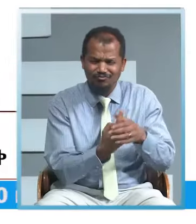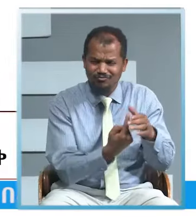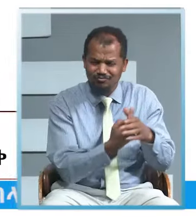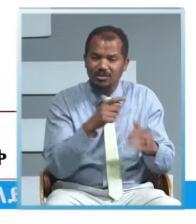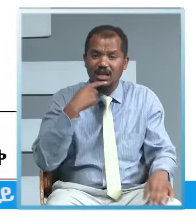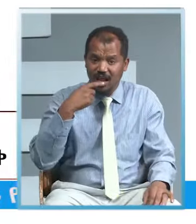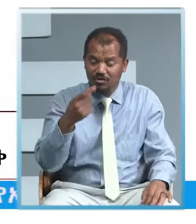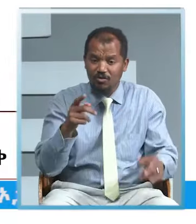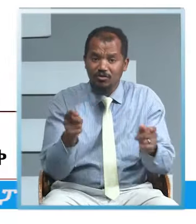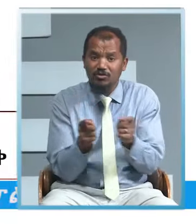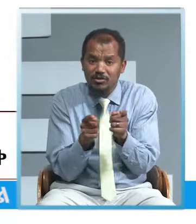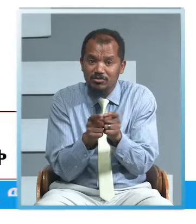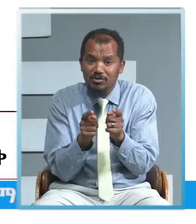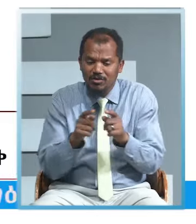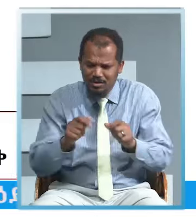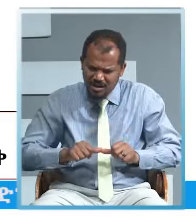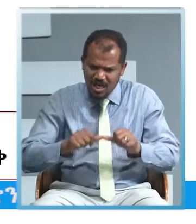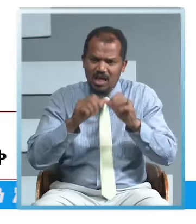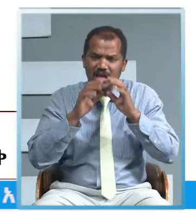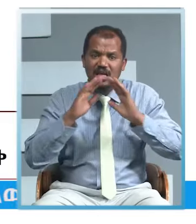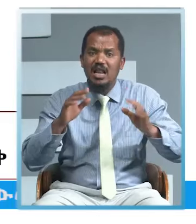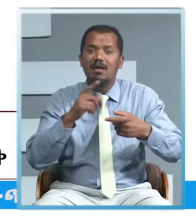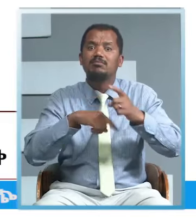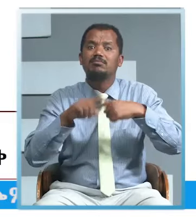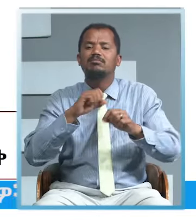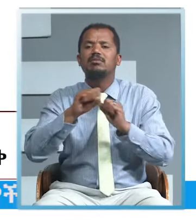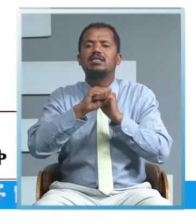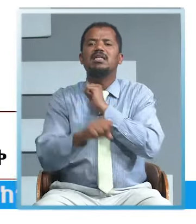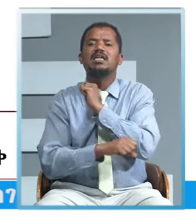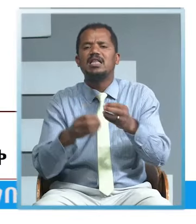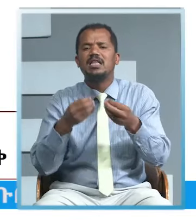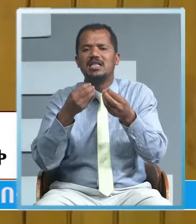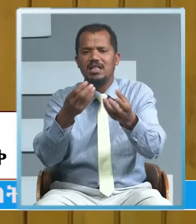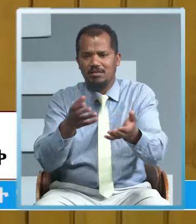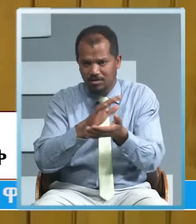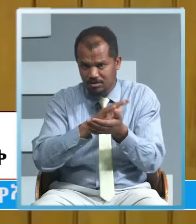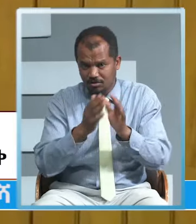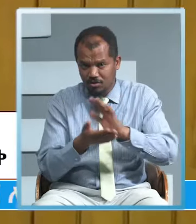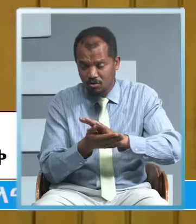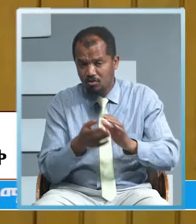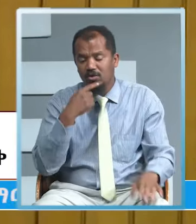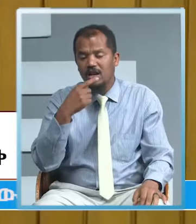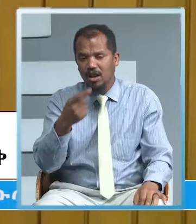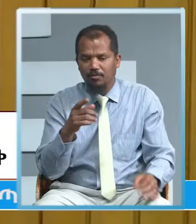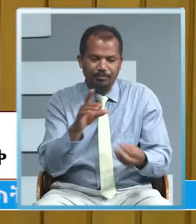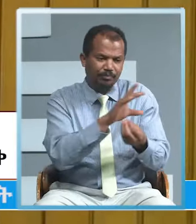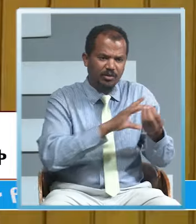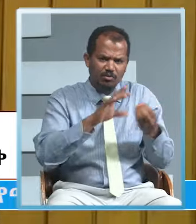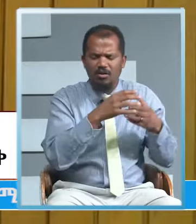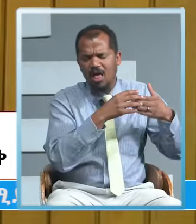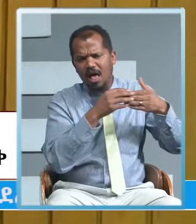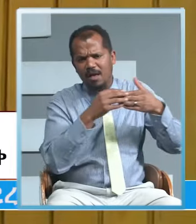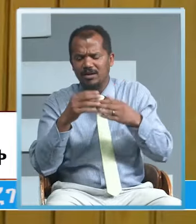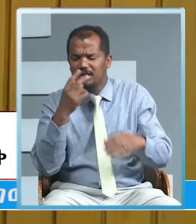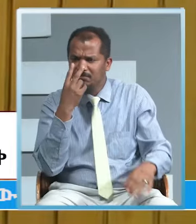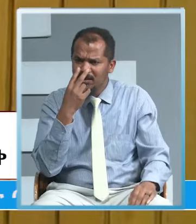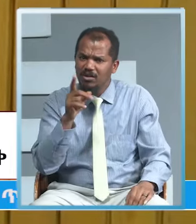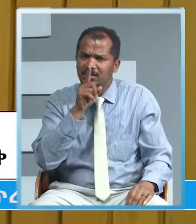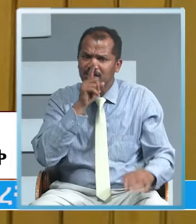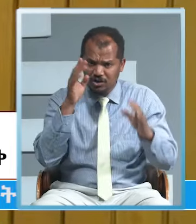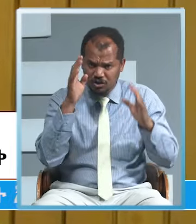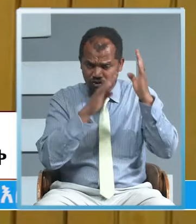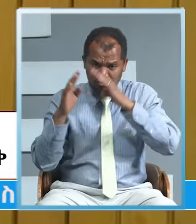መነሳታቸውን ጠቁመው መድረኮቹ ለዘላቂ ሰላም መስፈን መሰረት የተጣለባቸው እንደነበሩም አውስተዋል። የክልሉ አመራርም የሚስተዋሉ